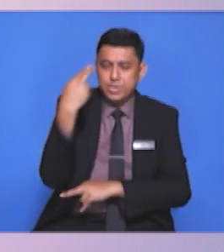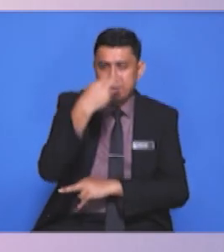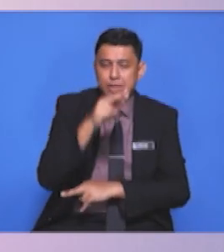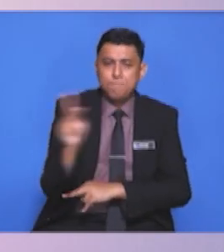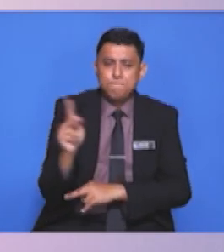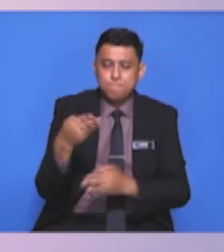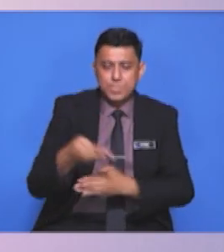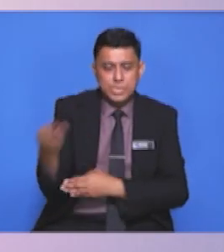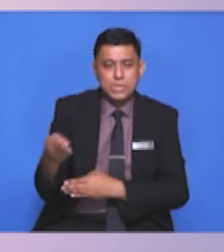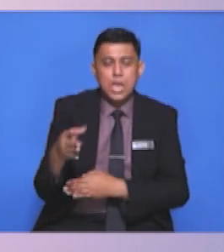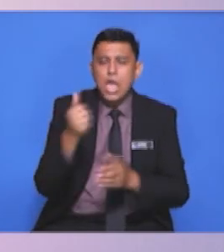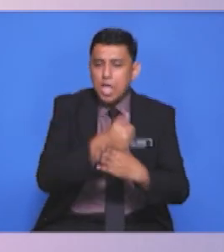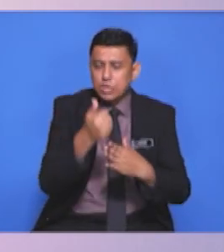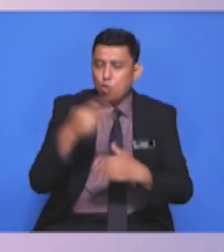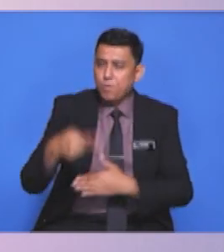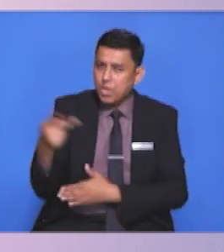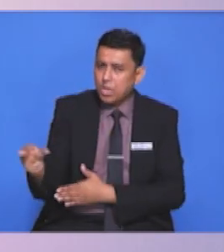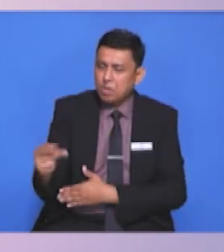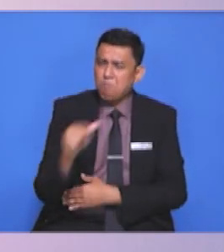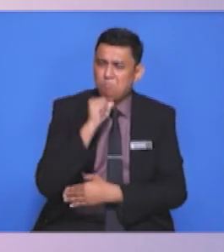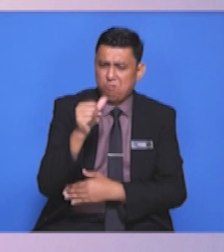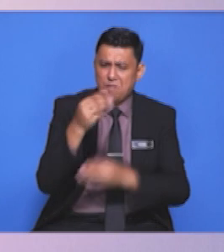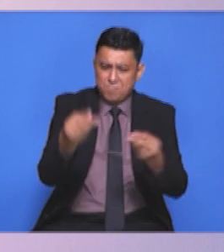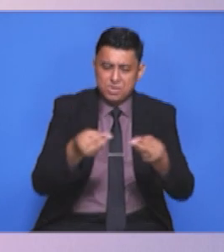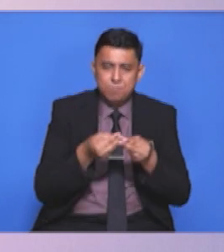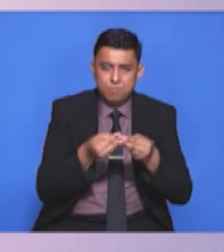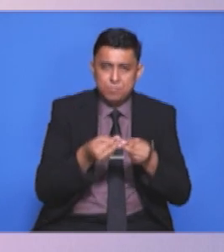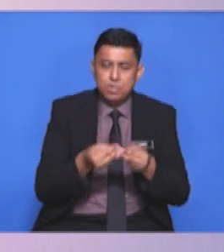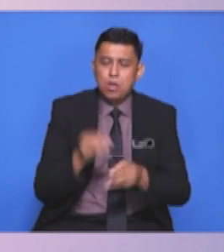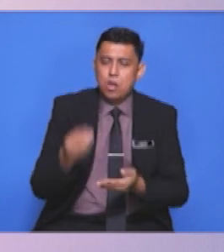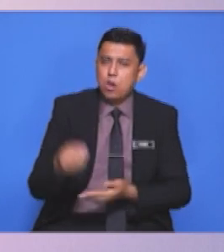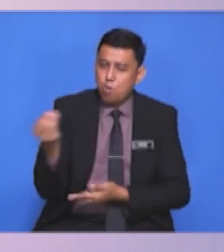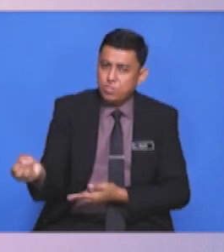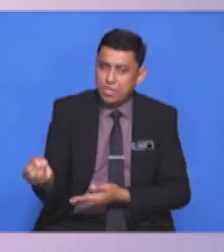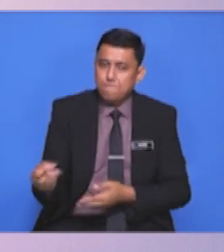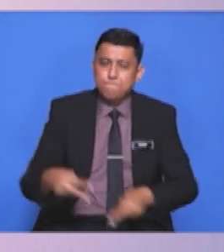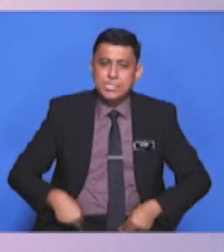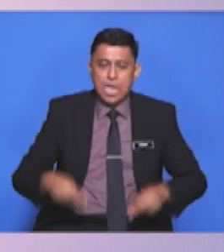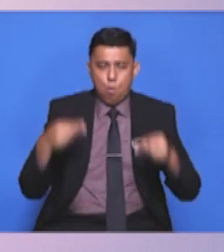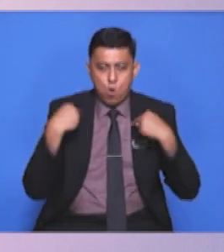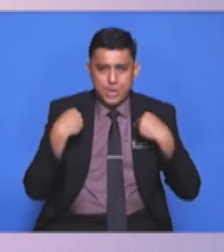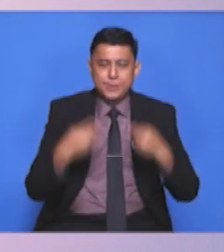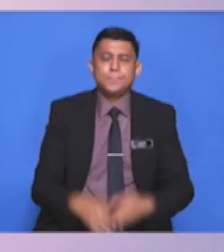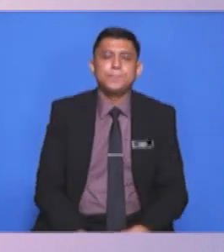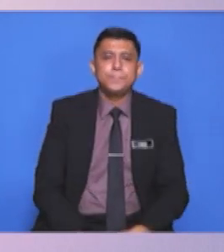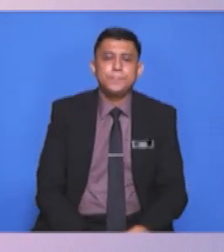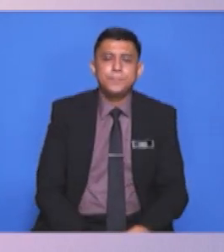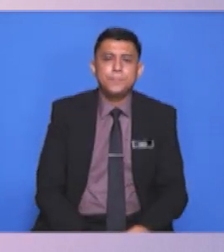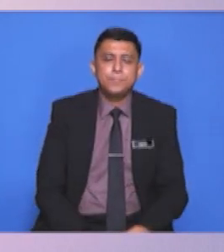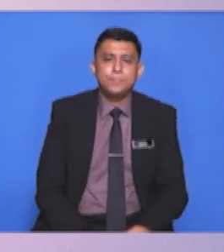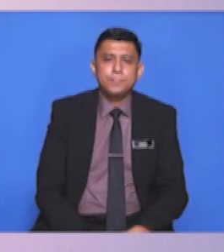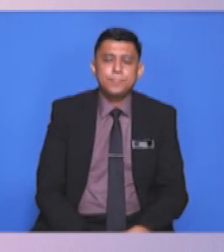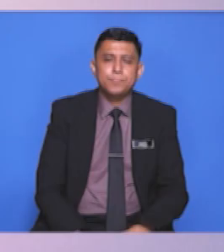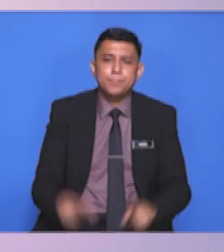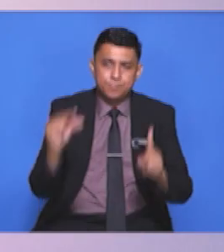atau karet dan bukannya penerima yaitu objek bernyawa oleh hal yang demikian